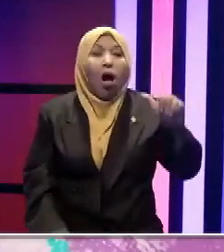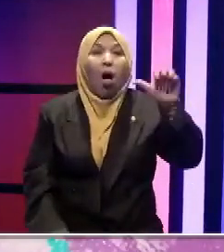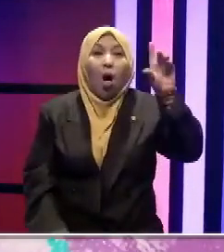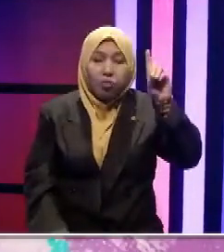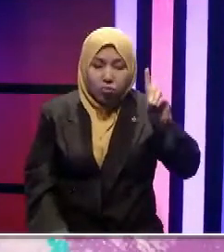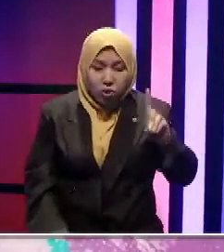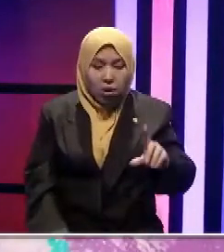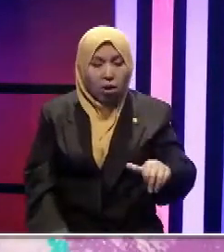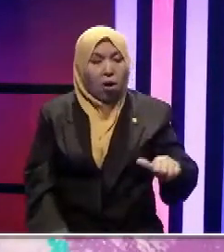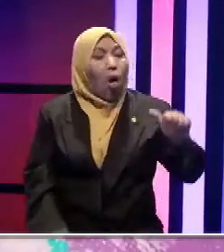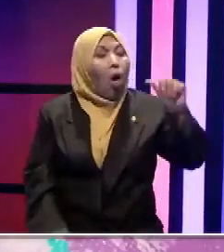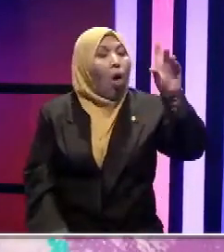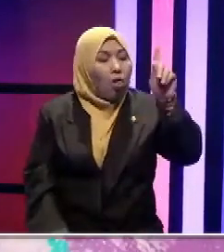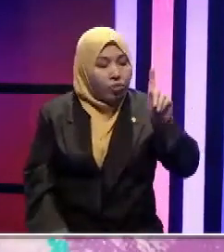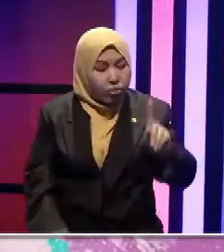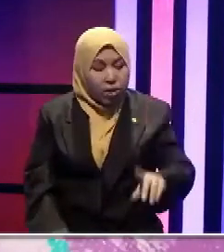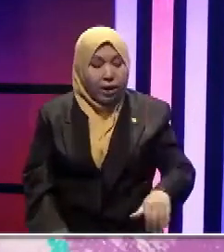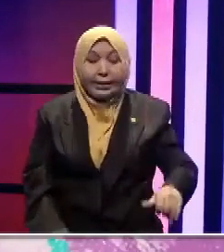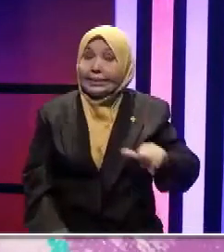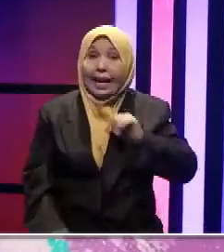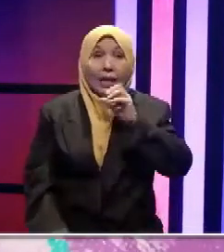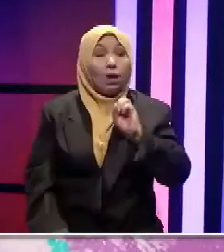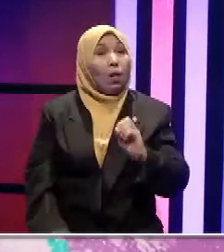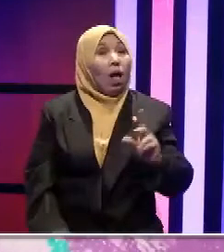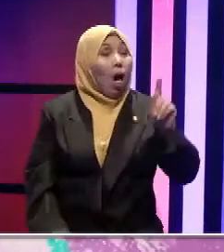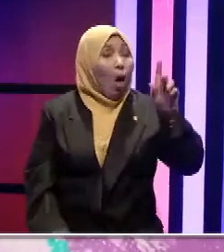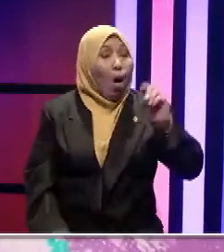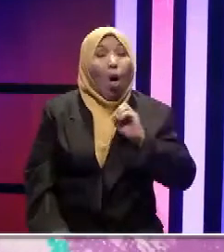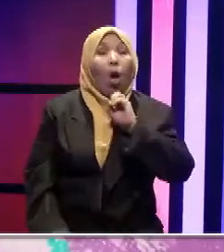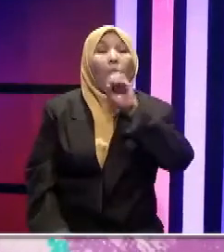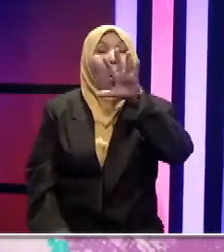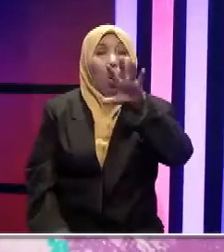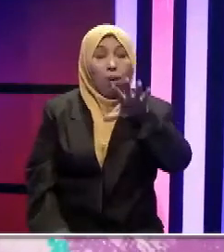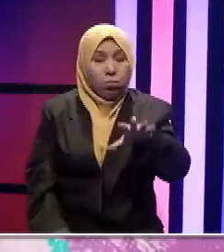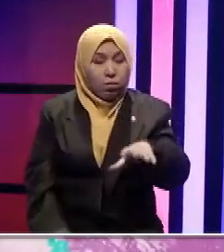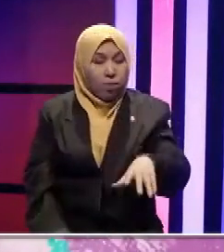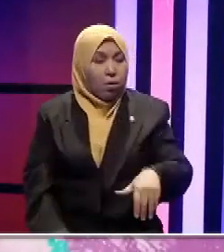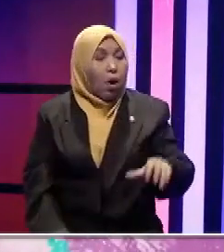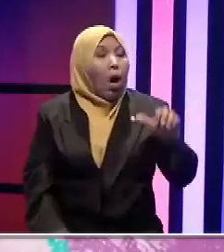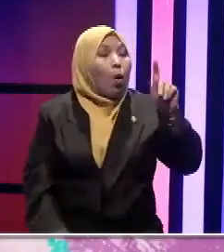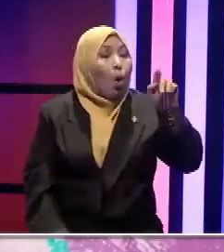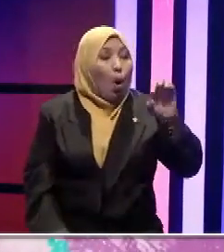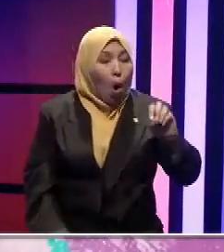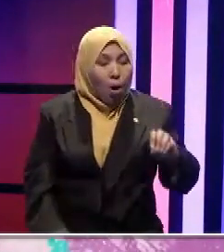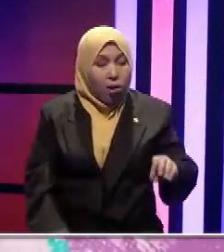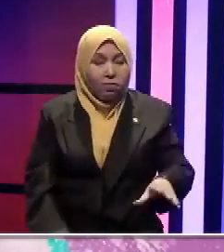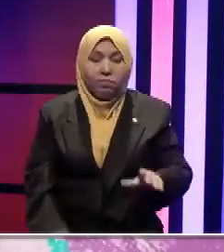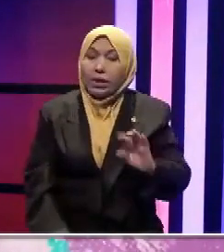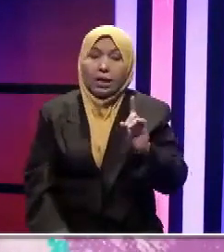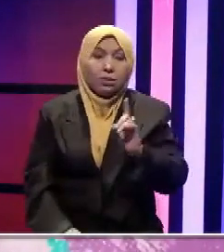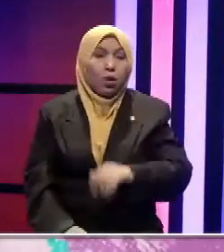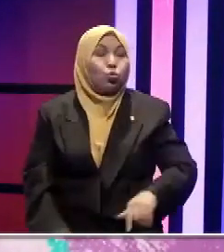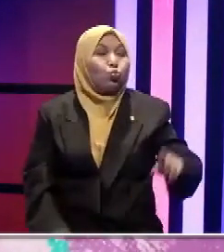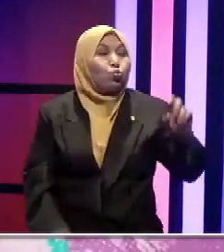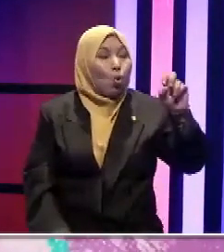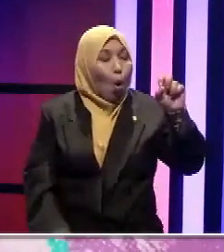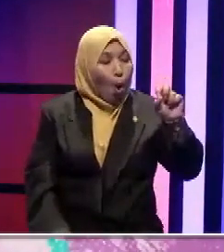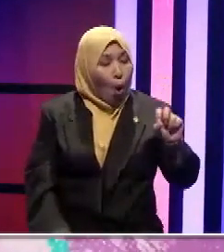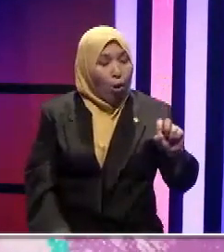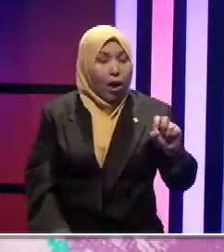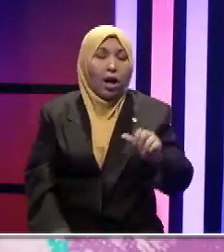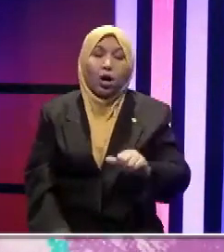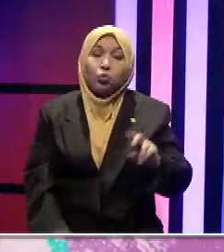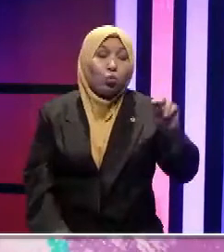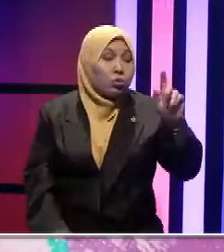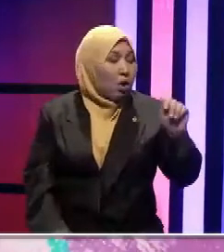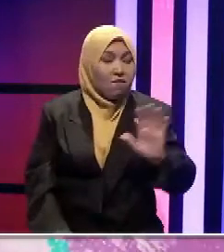robot tetapi tidak dilantunkan seketika lah cover pamanya apa seperti Hai porno pulsa